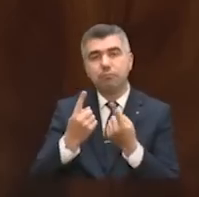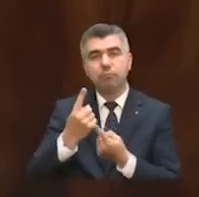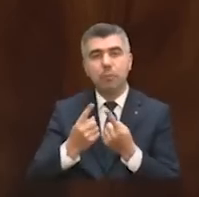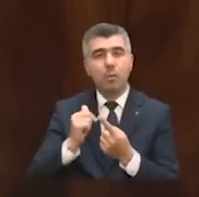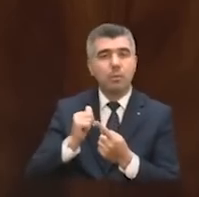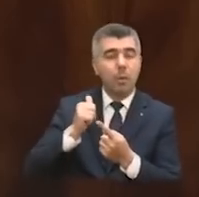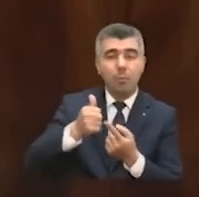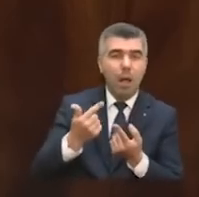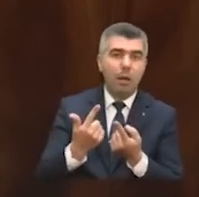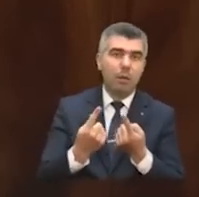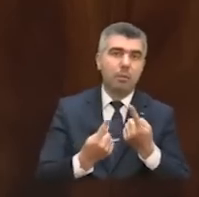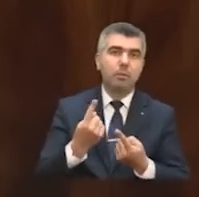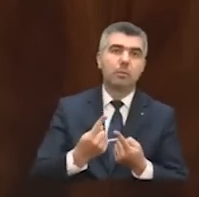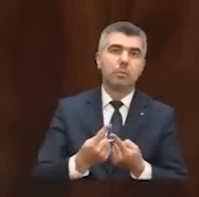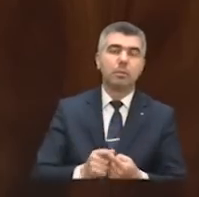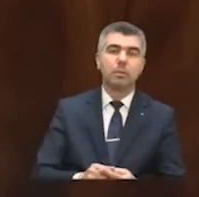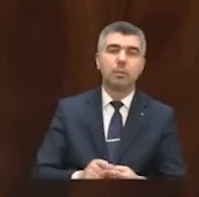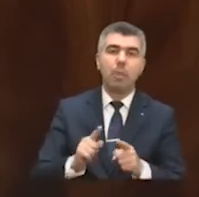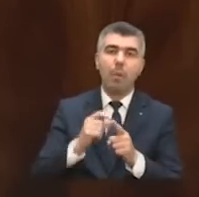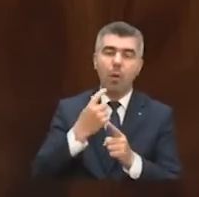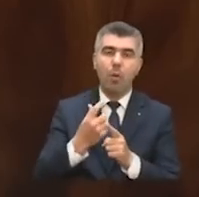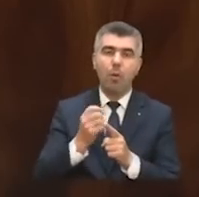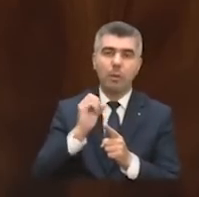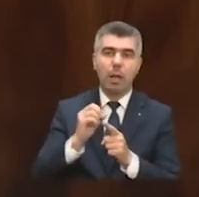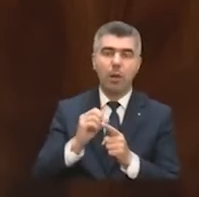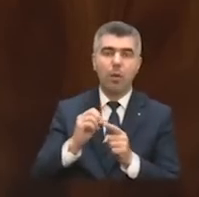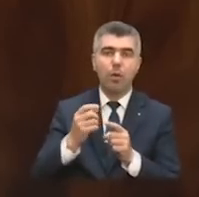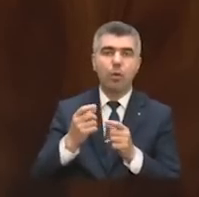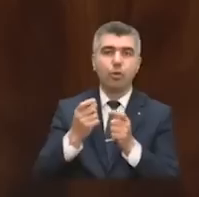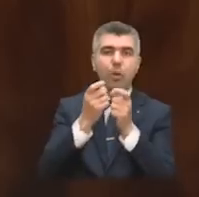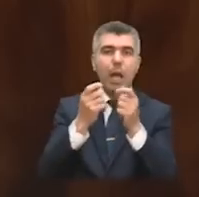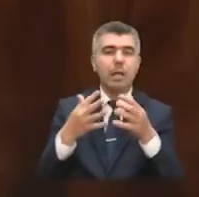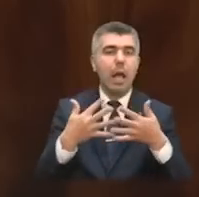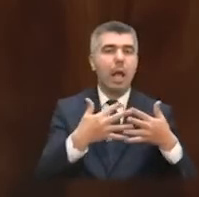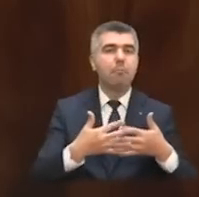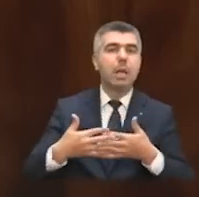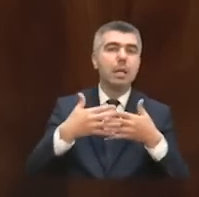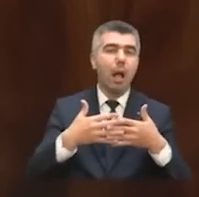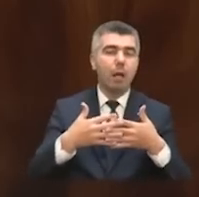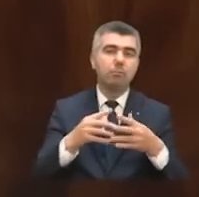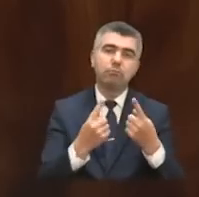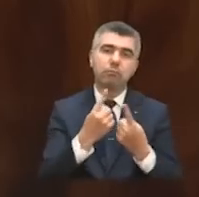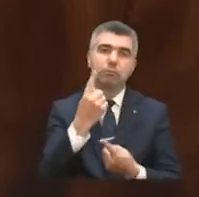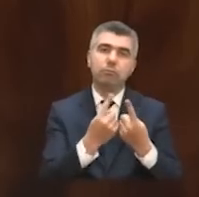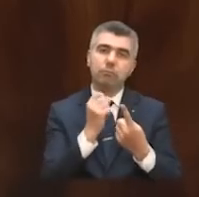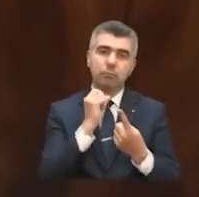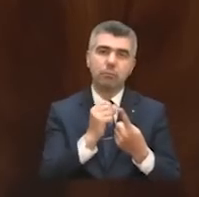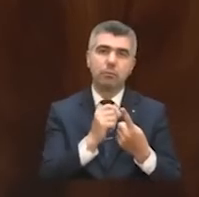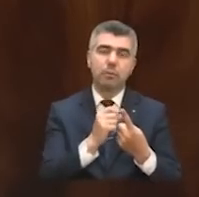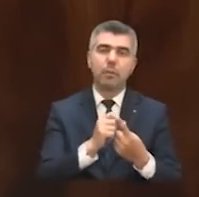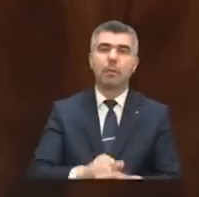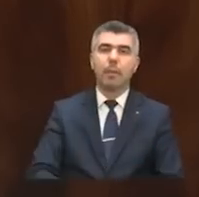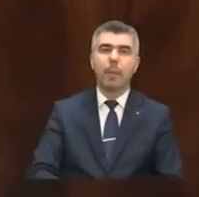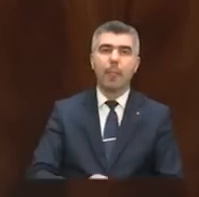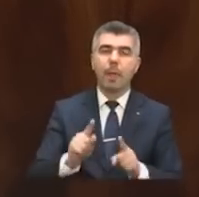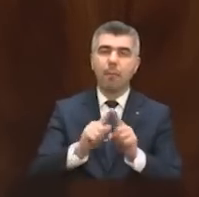تجي مايكروسوفت تطلب لك يعني واحد سيرتيفيكا دو